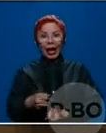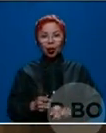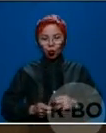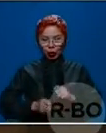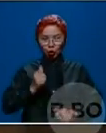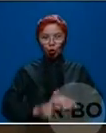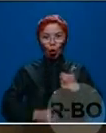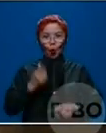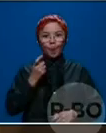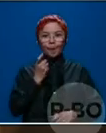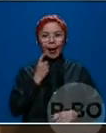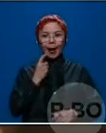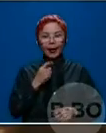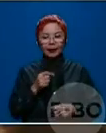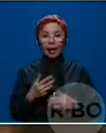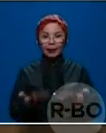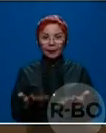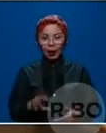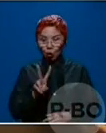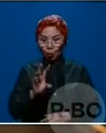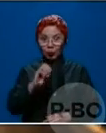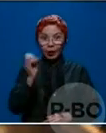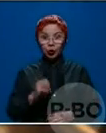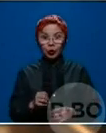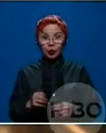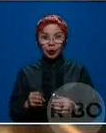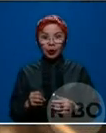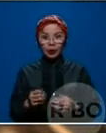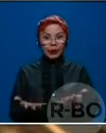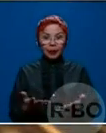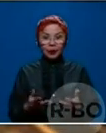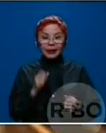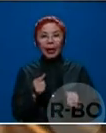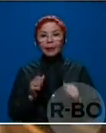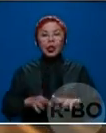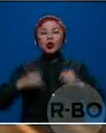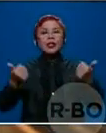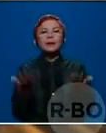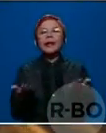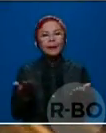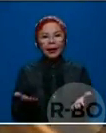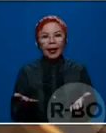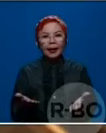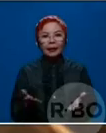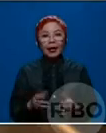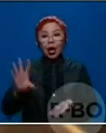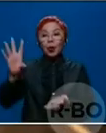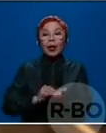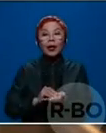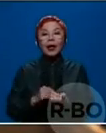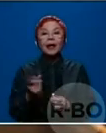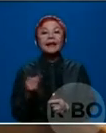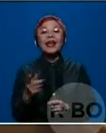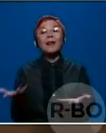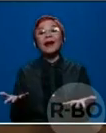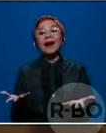coba supaya 20%nya e 20%nya bisa tercapai membutuhkan dana besar dananya diambil dari